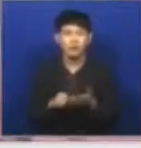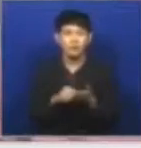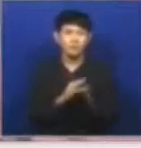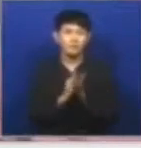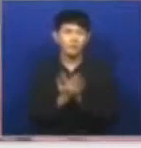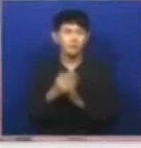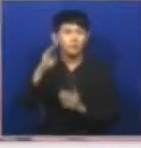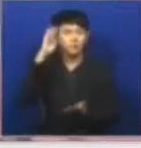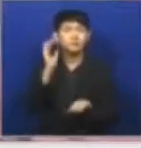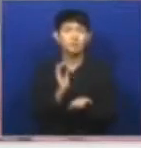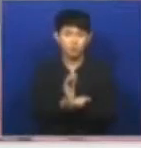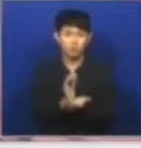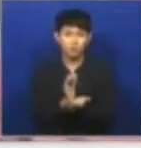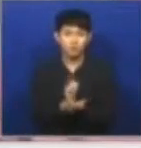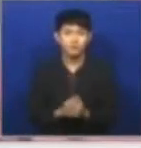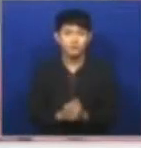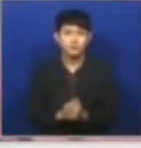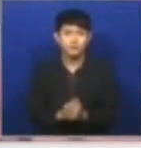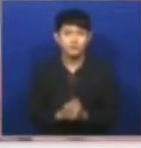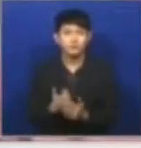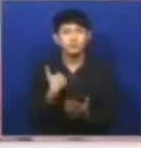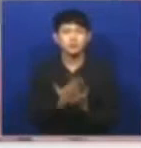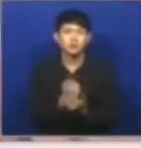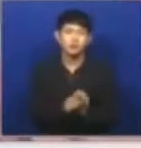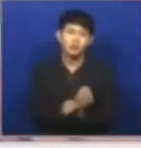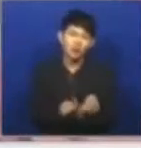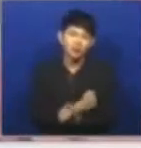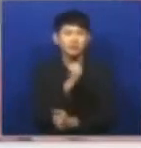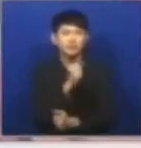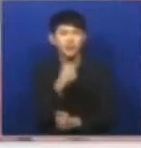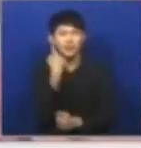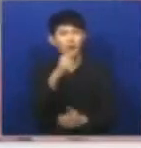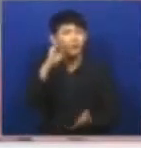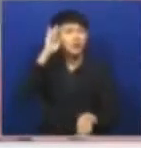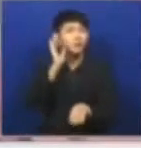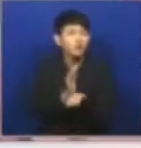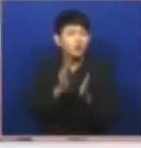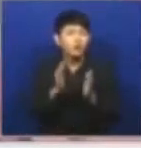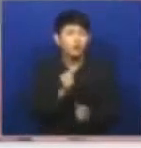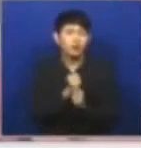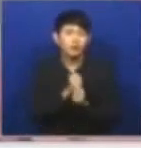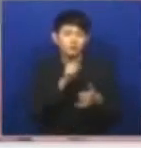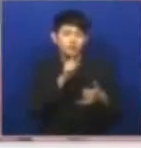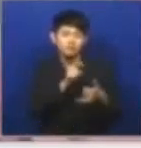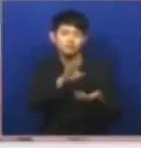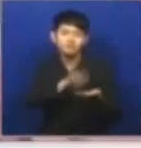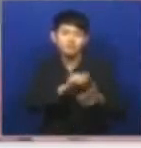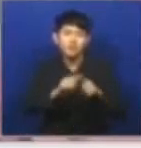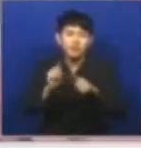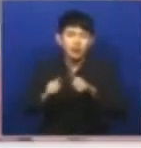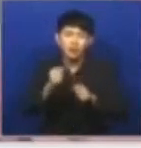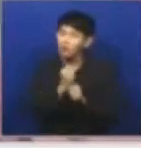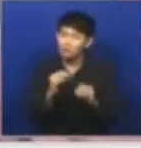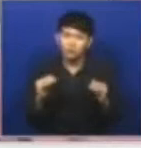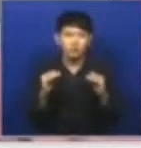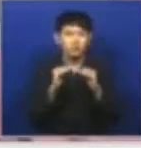วจท่านบอกว่าจะจัดค่าตอบแทนให้เจ้าหน้าที่ตำรวจที่เป็นพนักงานสอบสวนทำที่อย่างยุติธรรม